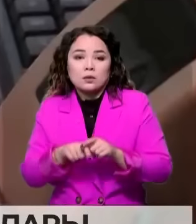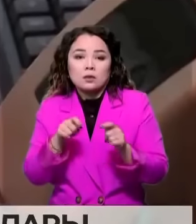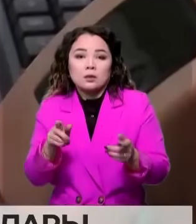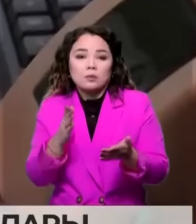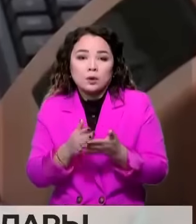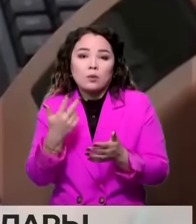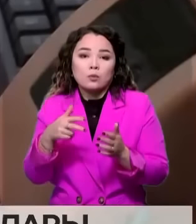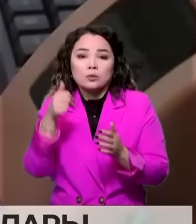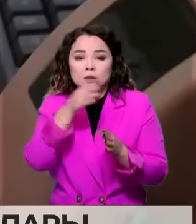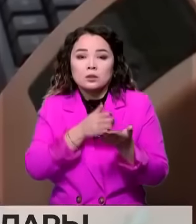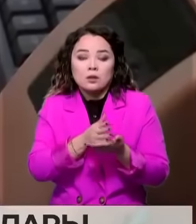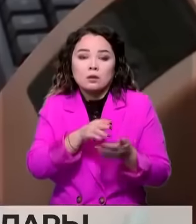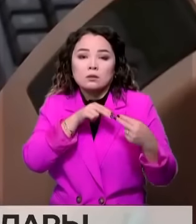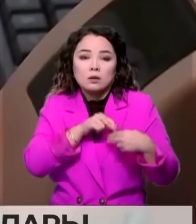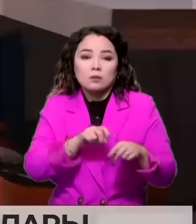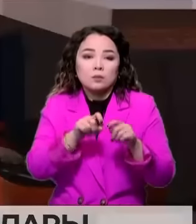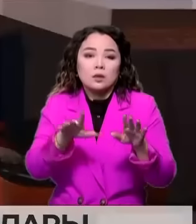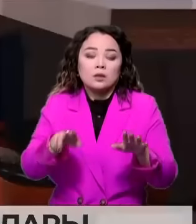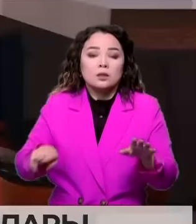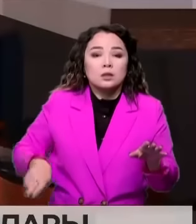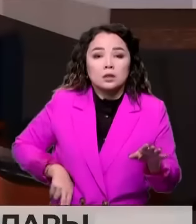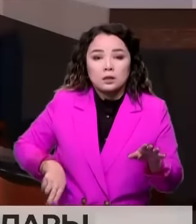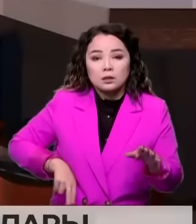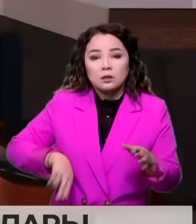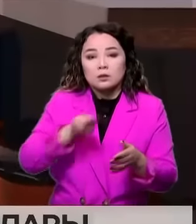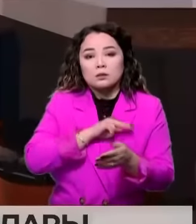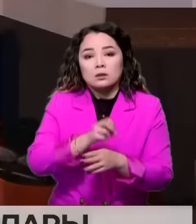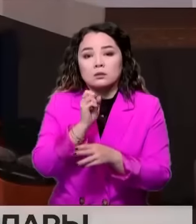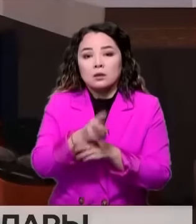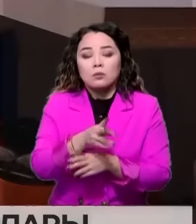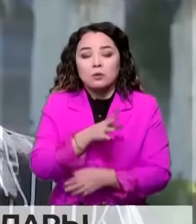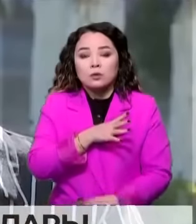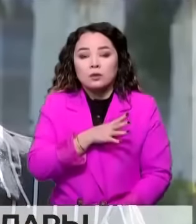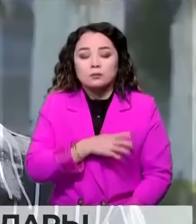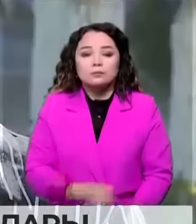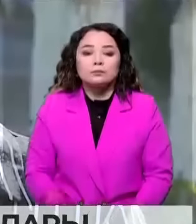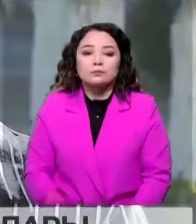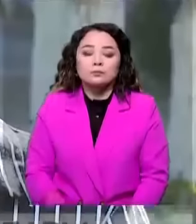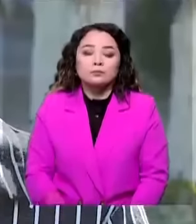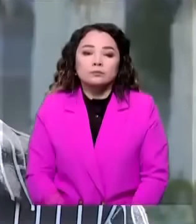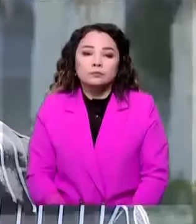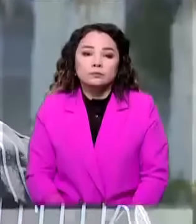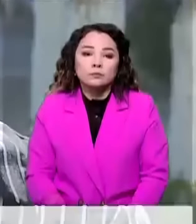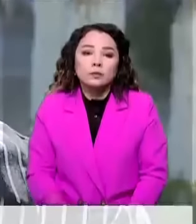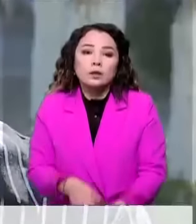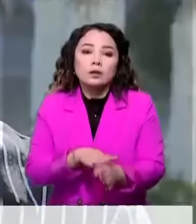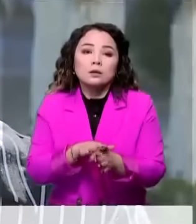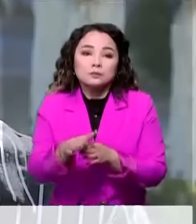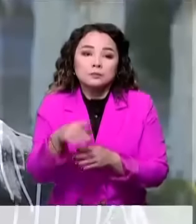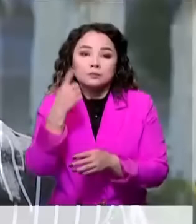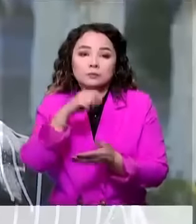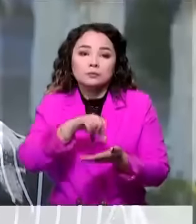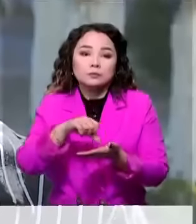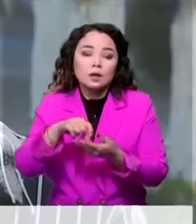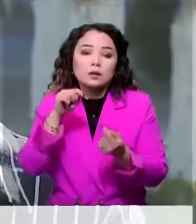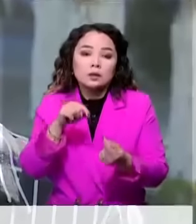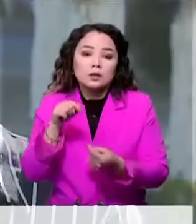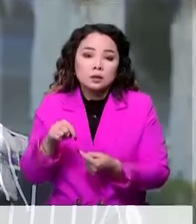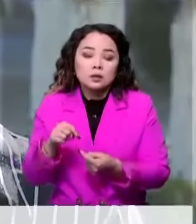Ал 30 жылдық еңбек өтілі бар мектеп директоры қызметінен босатылды. Сформулировка. Атқаратын лауазымына